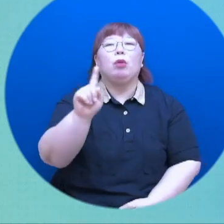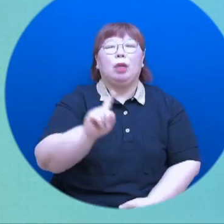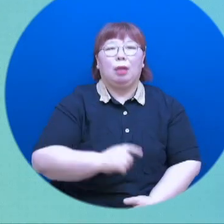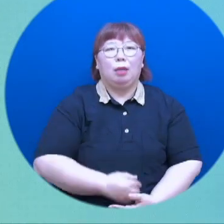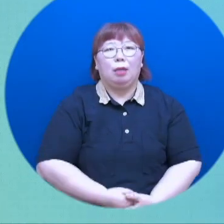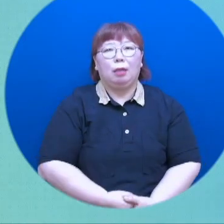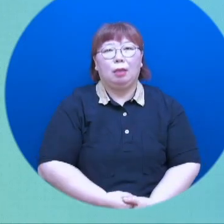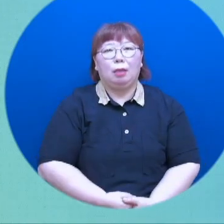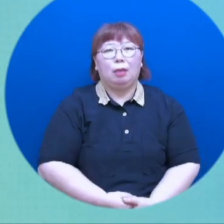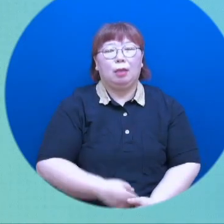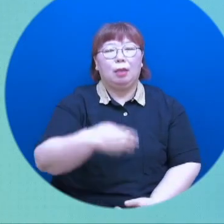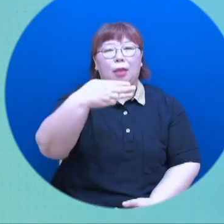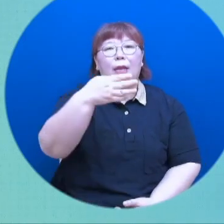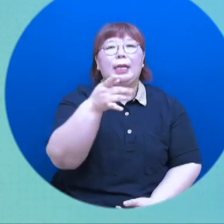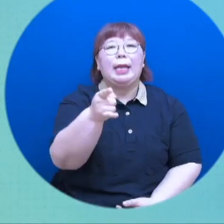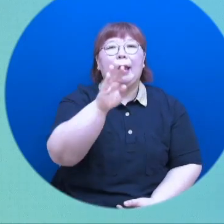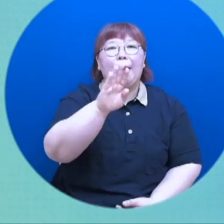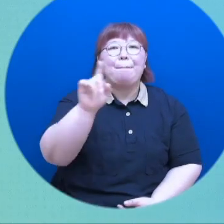그거를 레바,